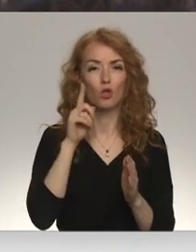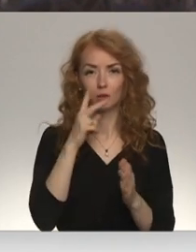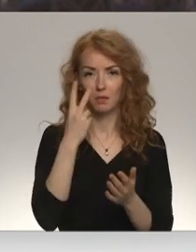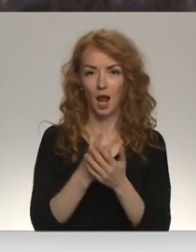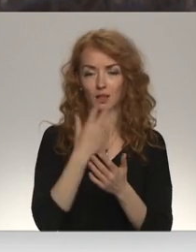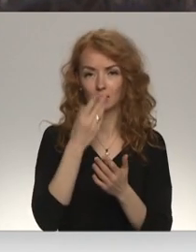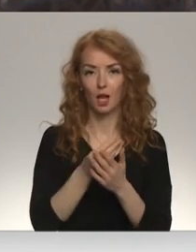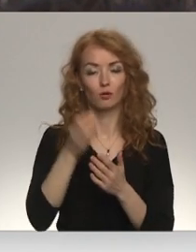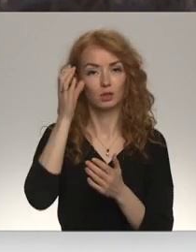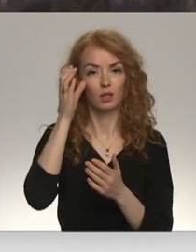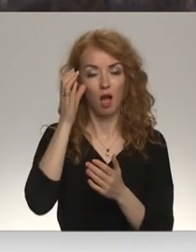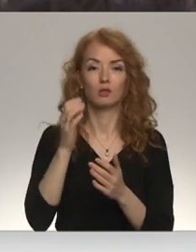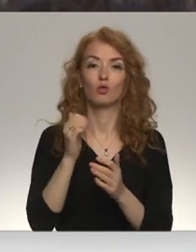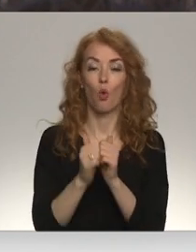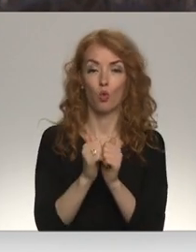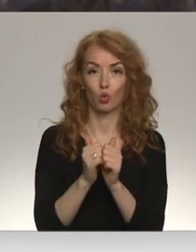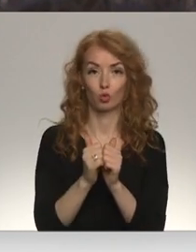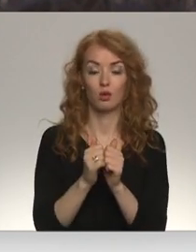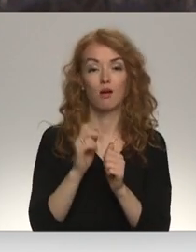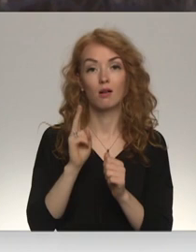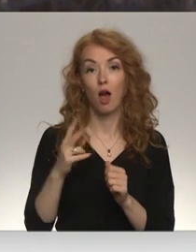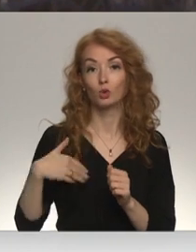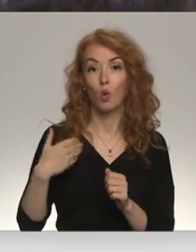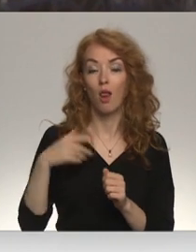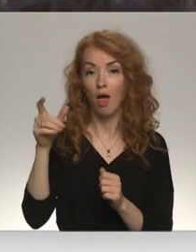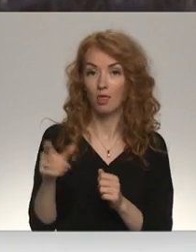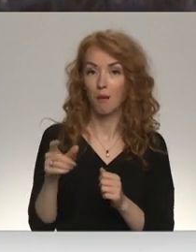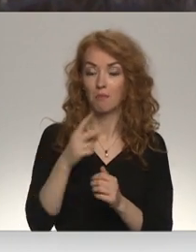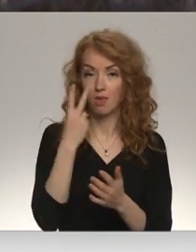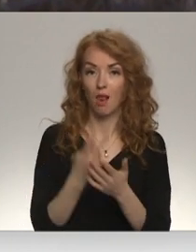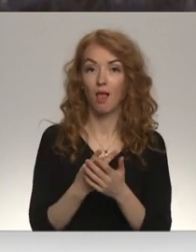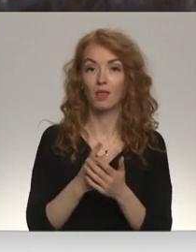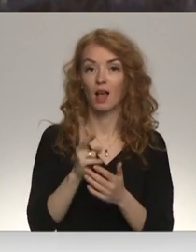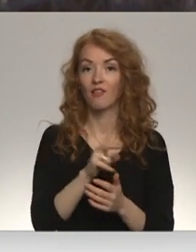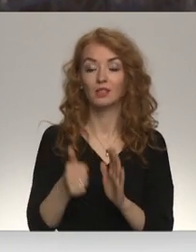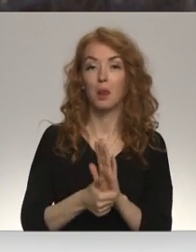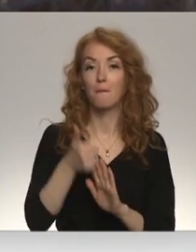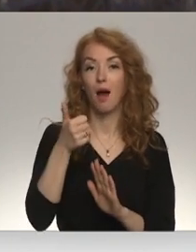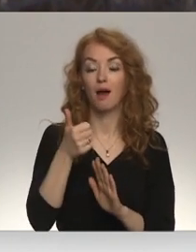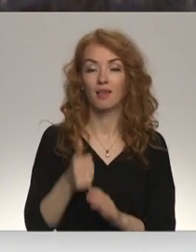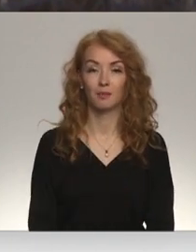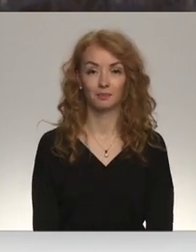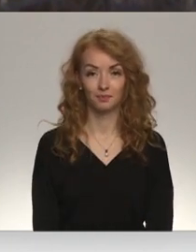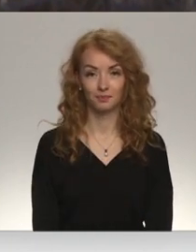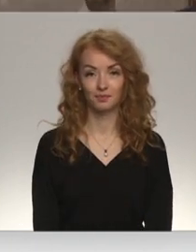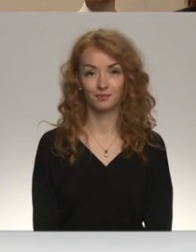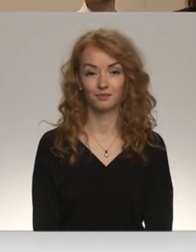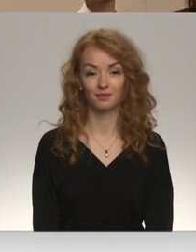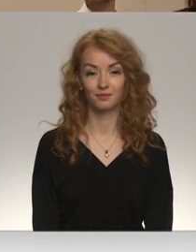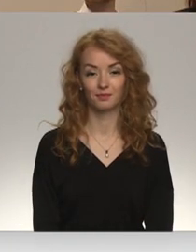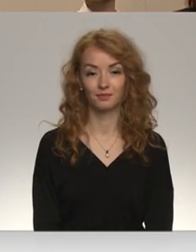konkursā BioGo Higher. Kā vidusskolēniem izdevās pierādīt, ka ir Latvijas labākiem, stāsta Dāvids Frēdenfelds.